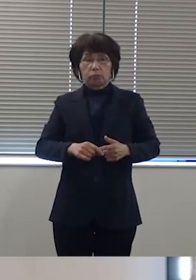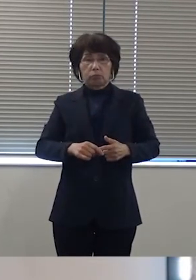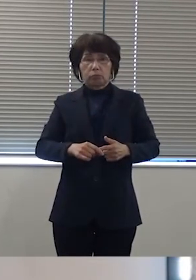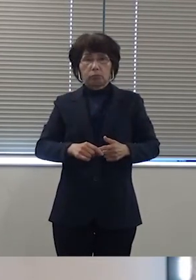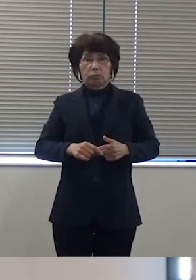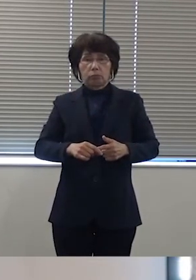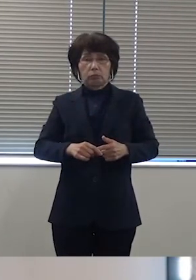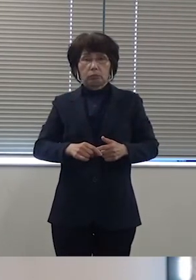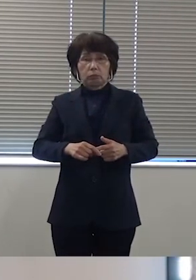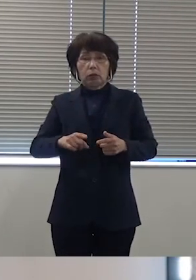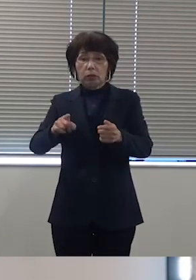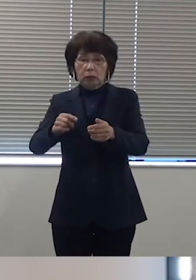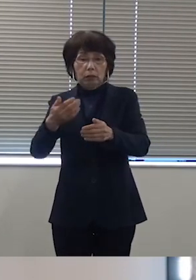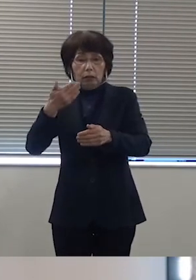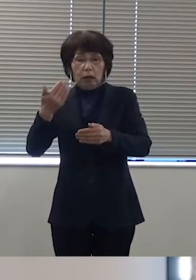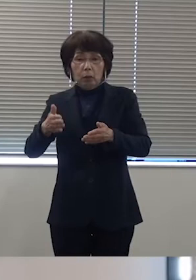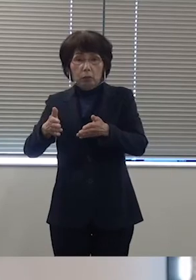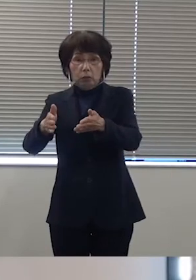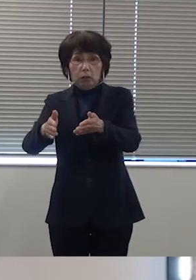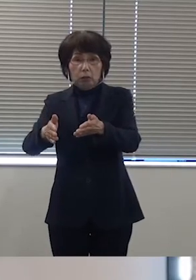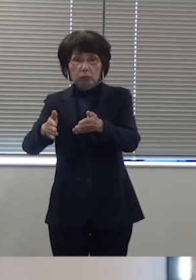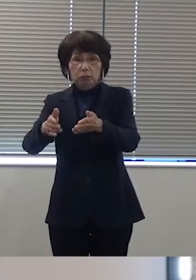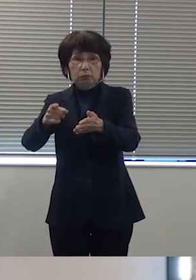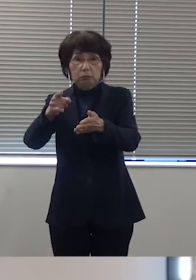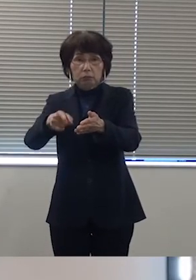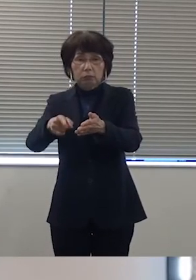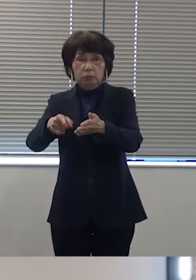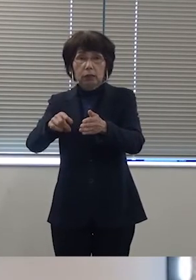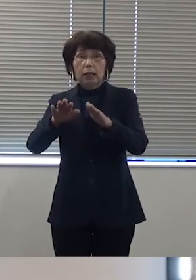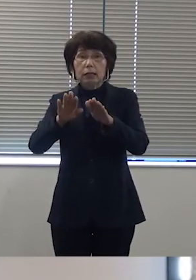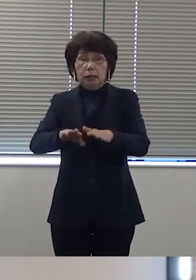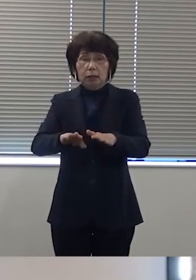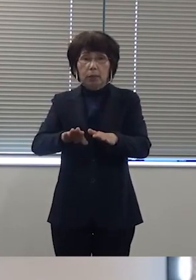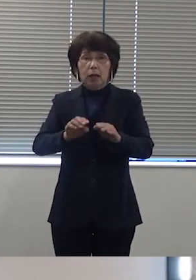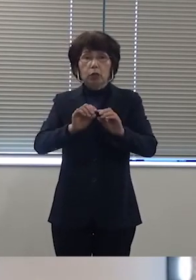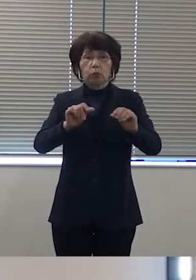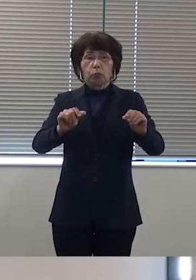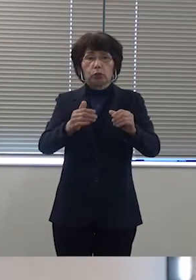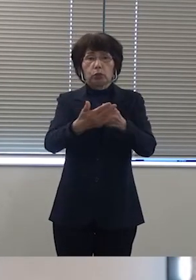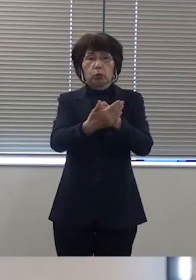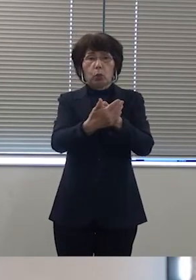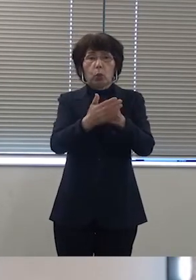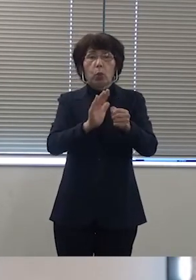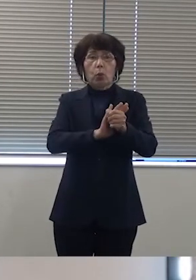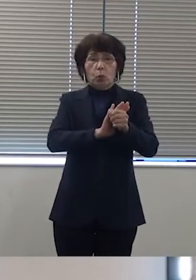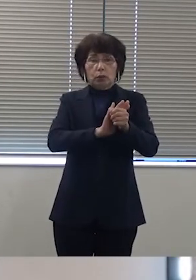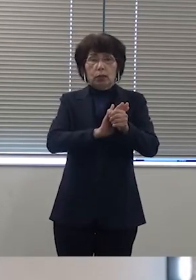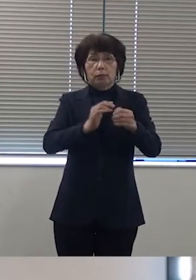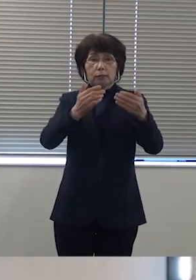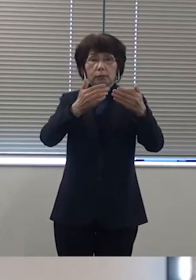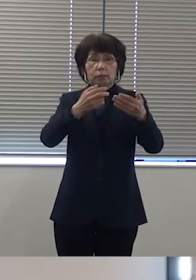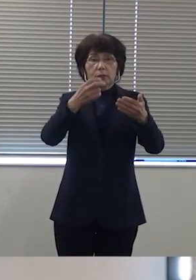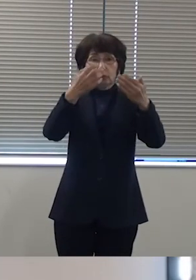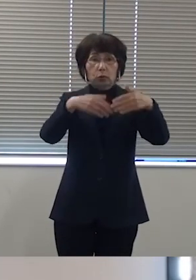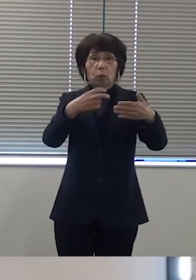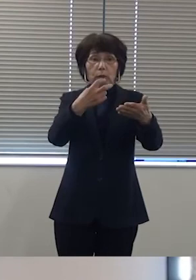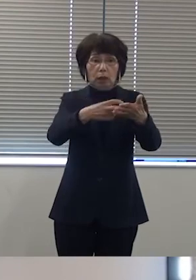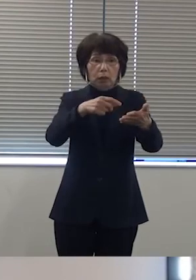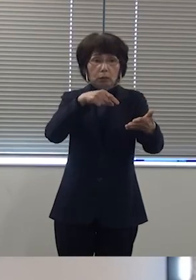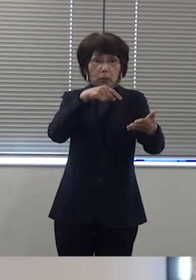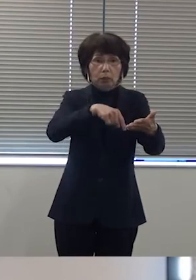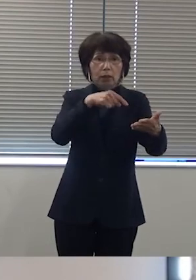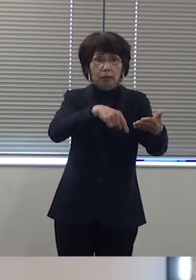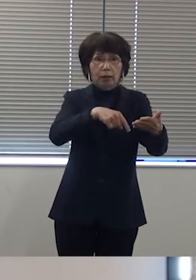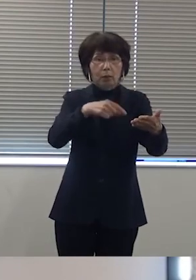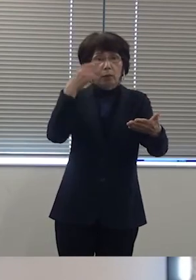って、最終的には耐震工法ができるかどうかということはまた考えなければならないと分かりませんけれども、今のところ土地保全条